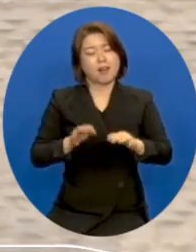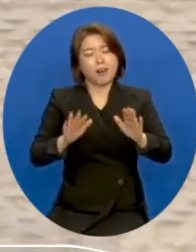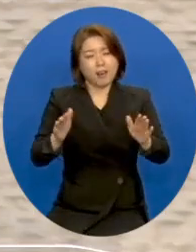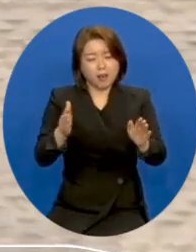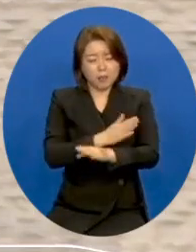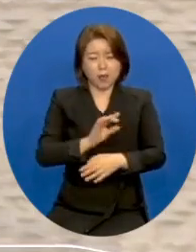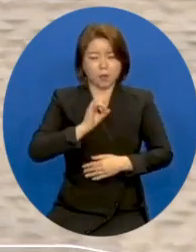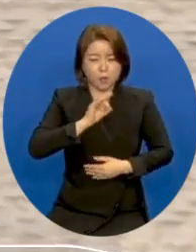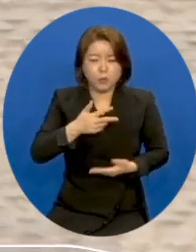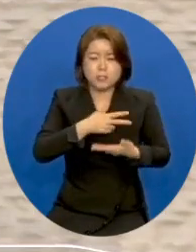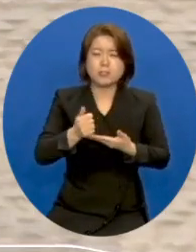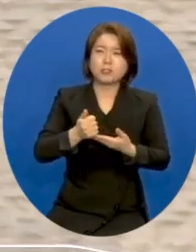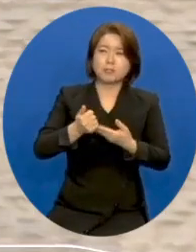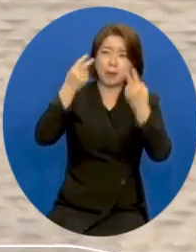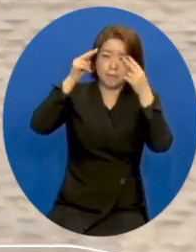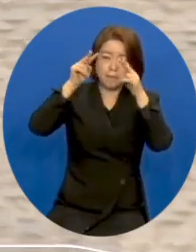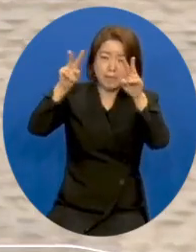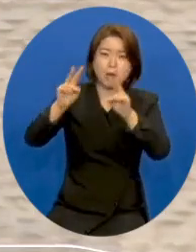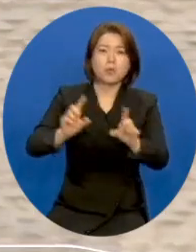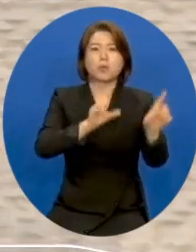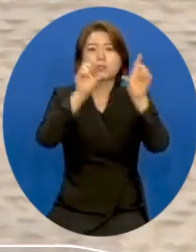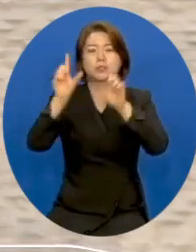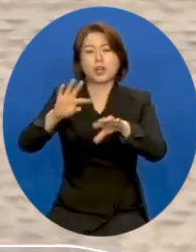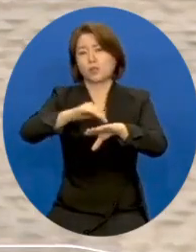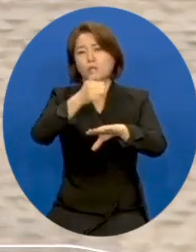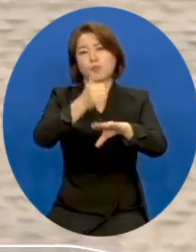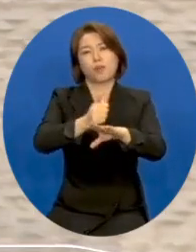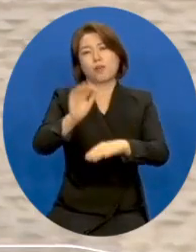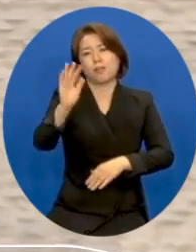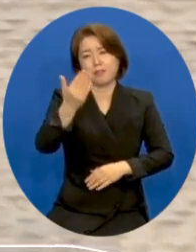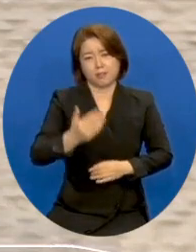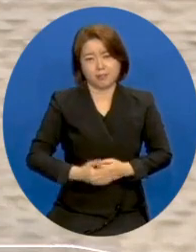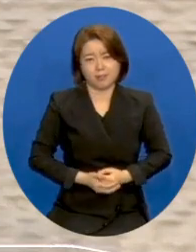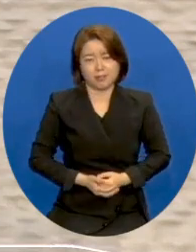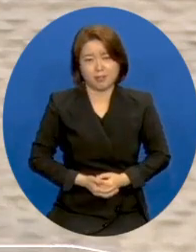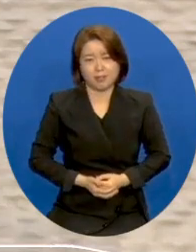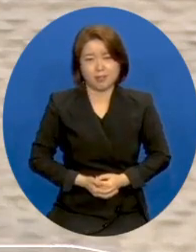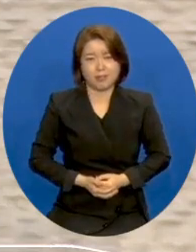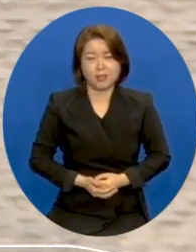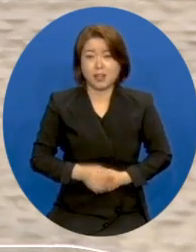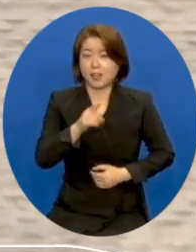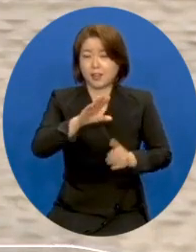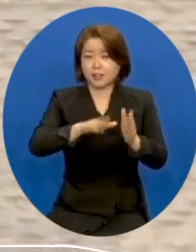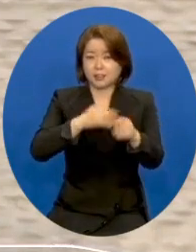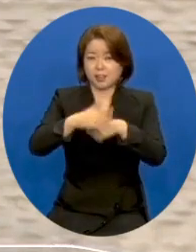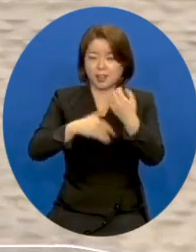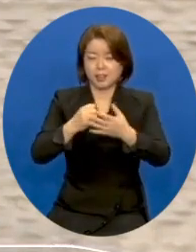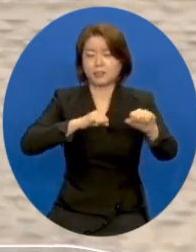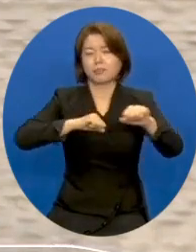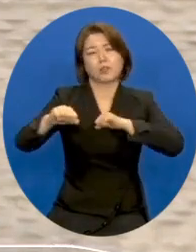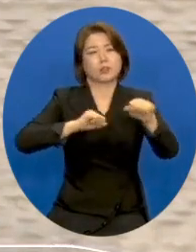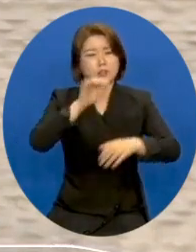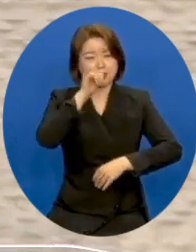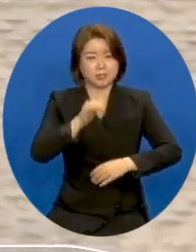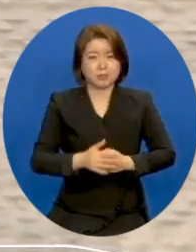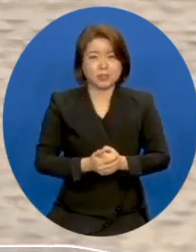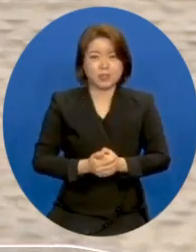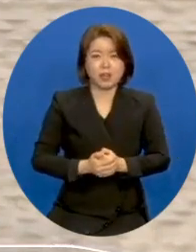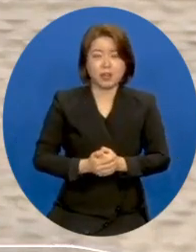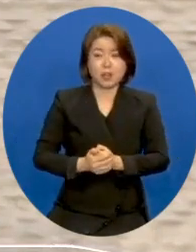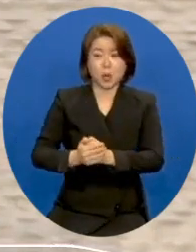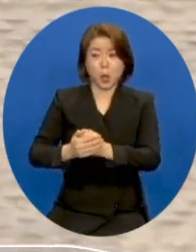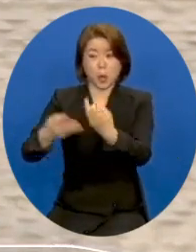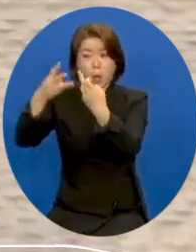주님만 바라보며 사는 왕이 된 거죠. 그때 하나님은 역사하셨어요.